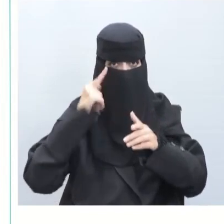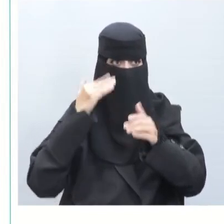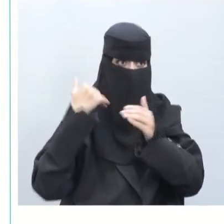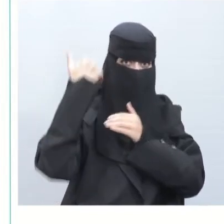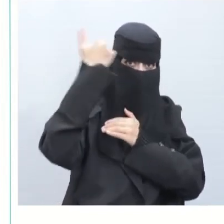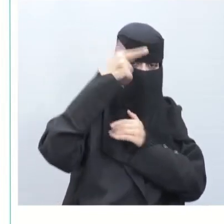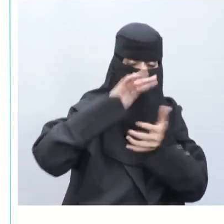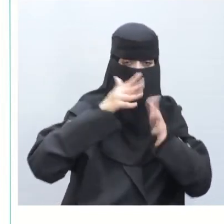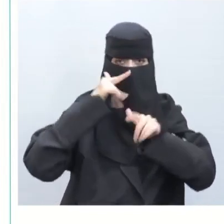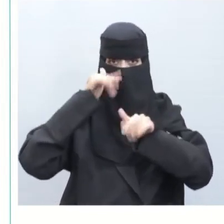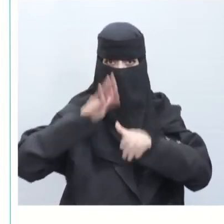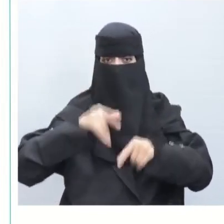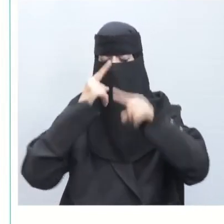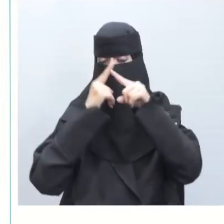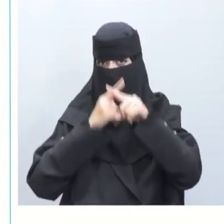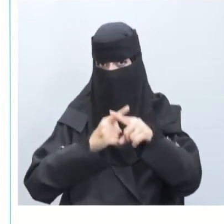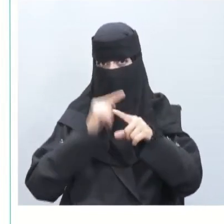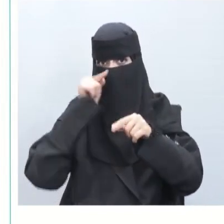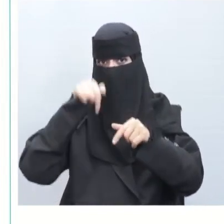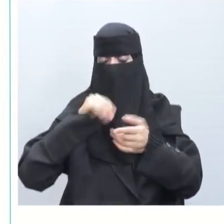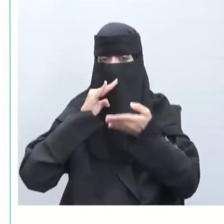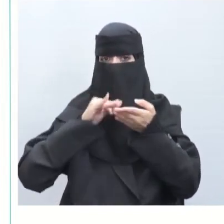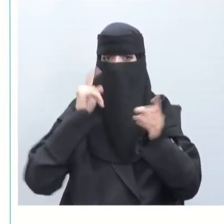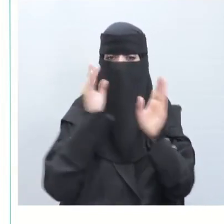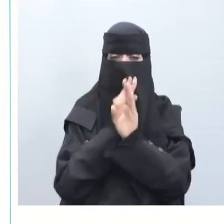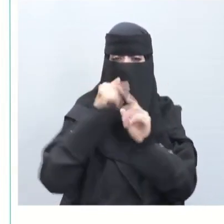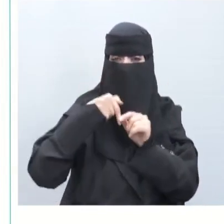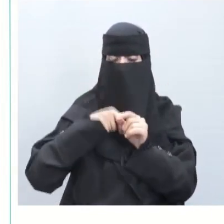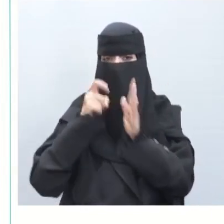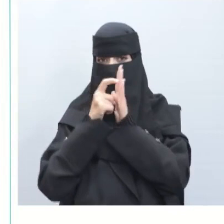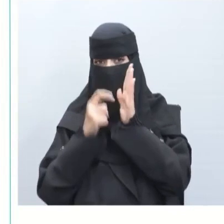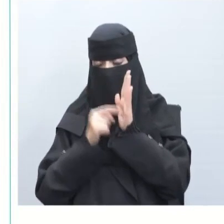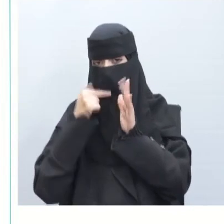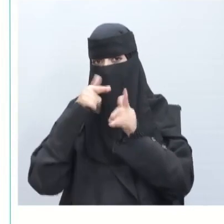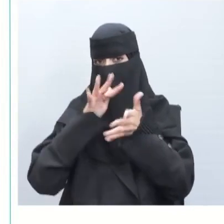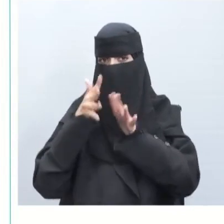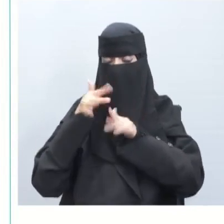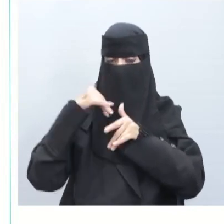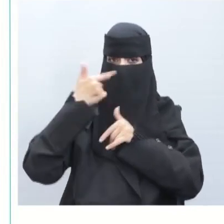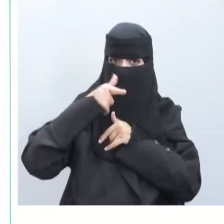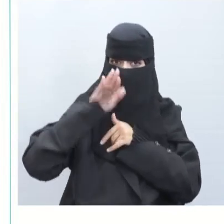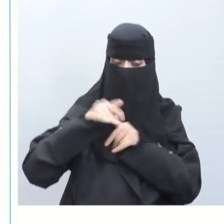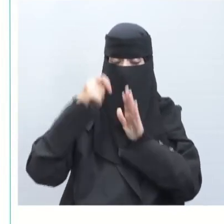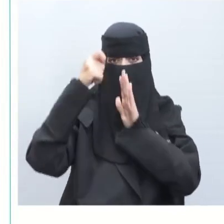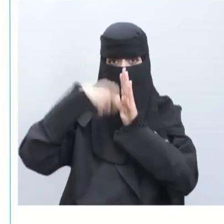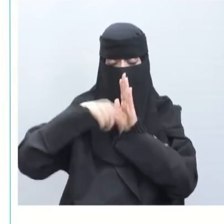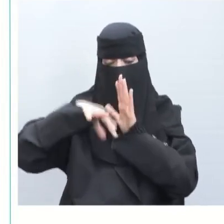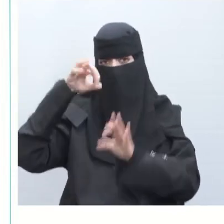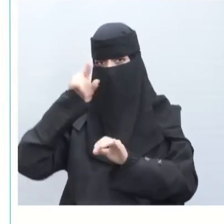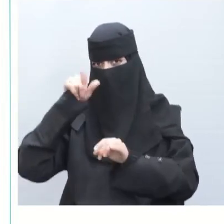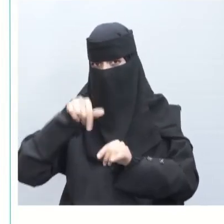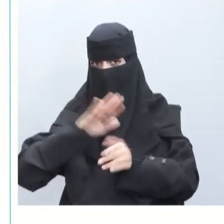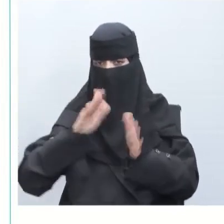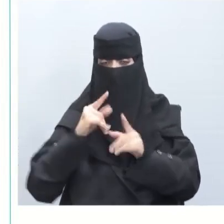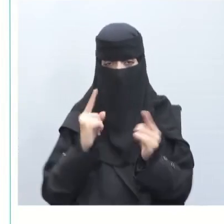اذا من المحتمل ان تحدث اخطاء ومخالفه للانظمه وبالتالي قد يكون هنالك قرارات تعتبر